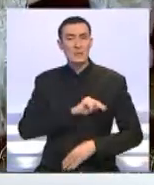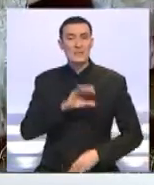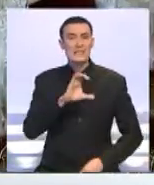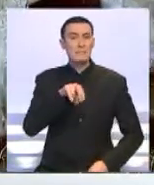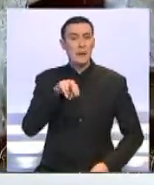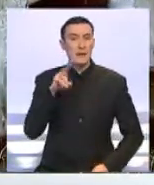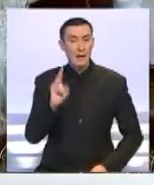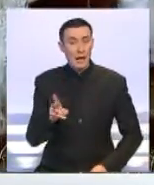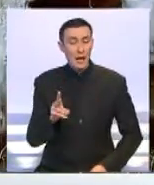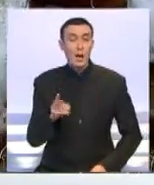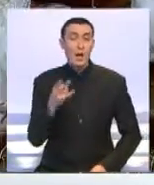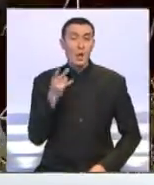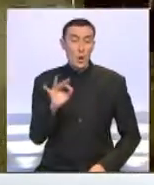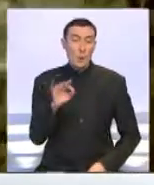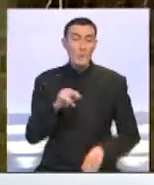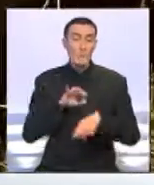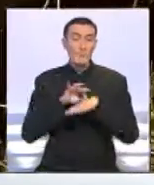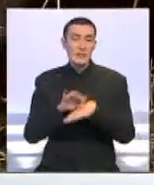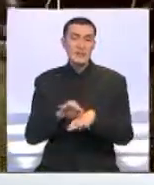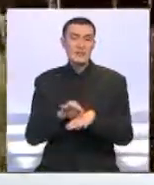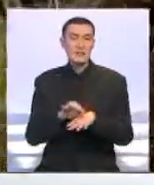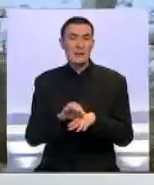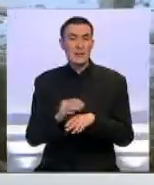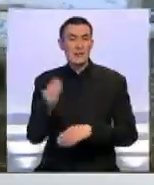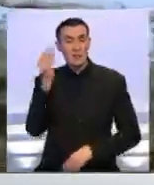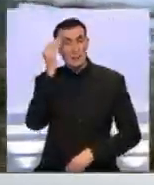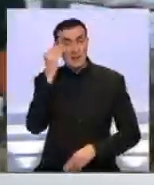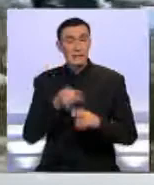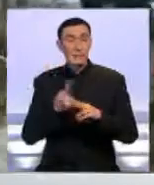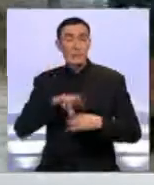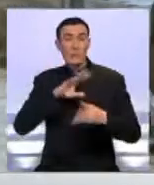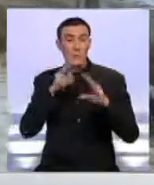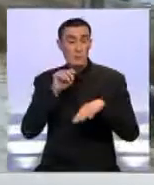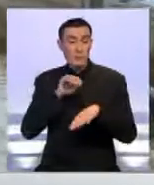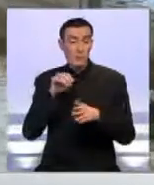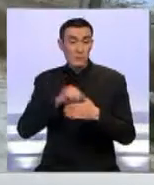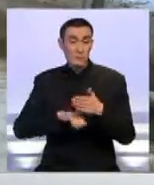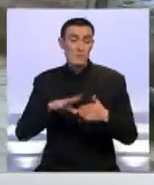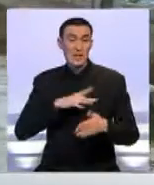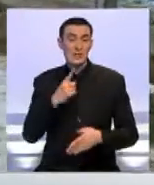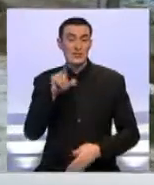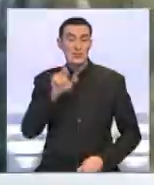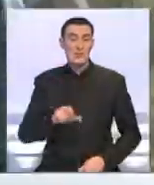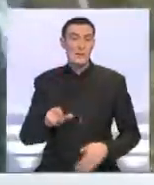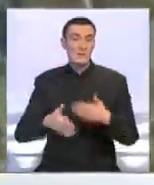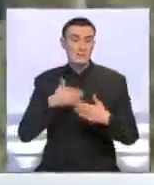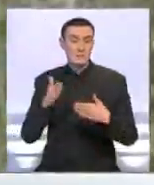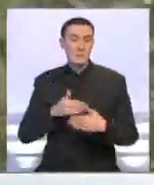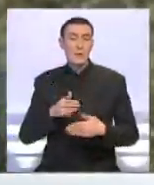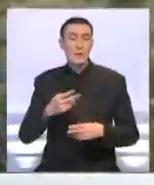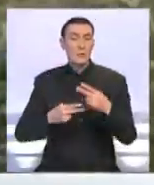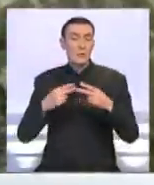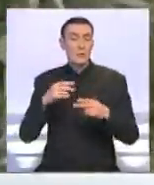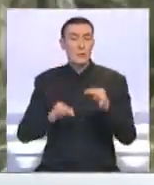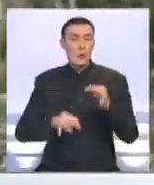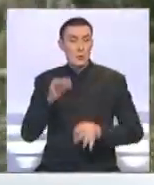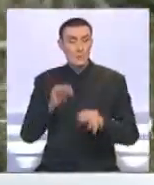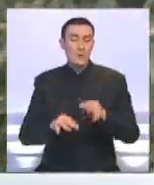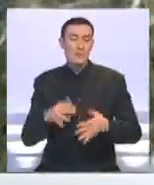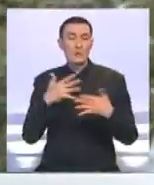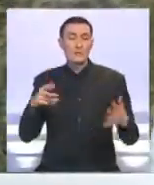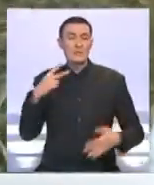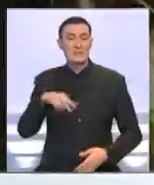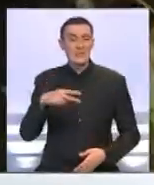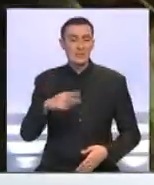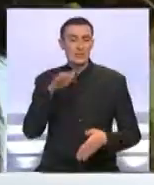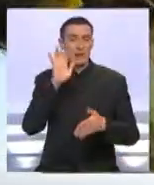СПК, но она проводилась формально. По результатам проверок один человек привлечен к уголовной ответственности, свыше 20 к